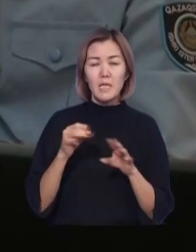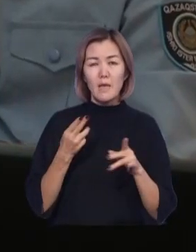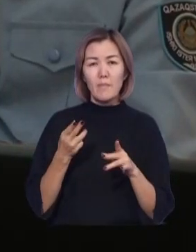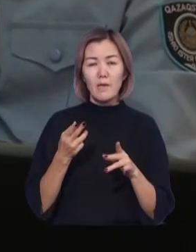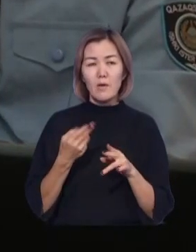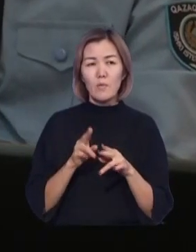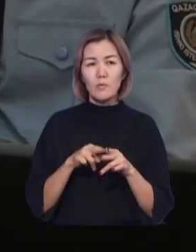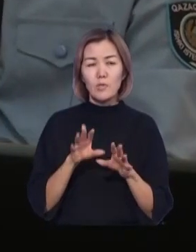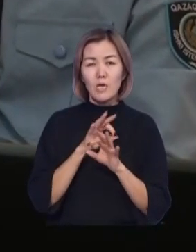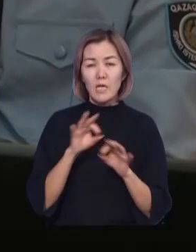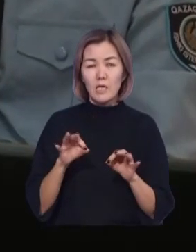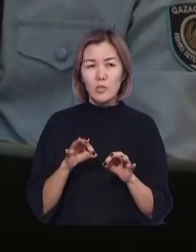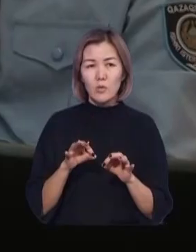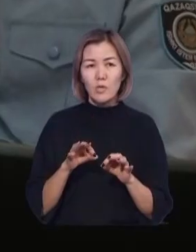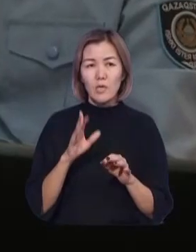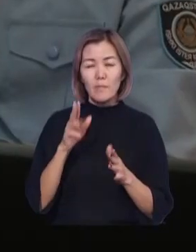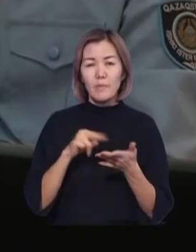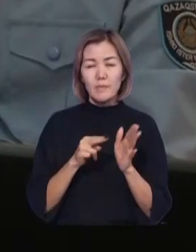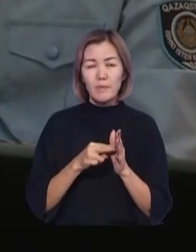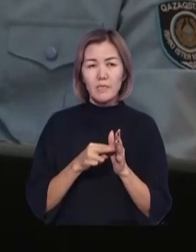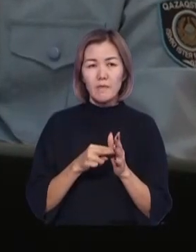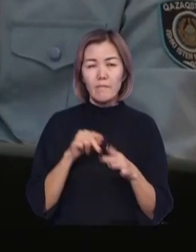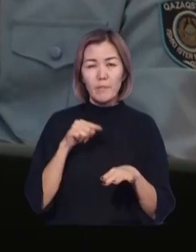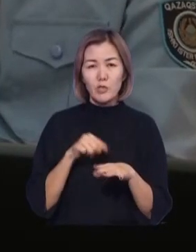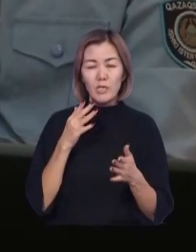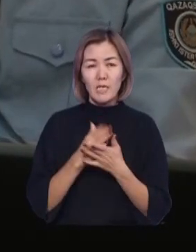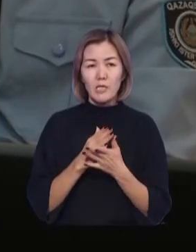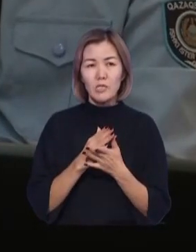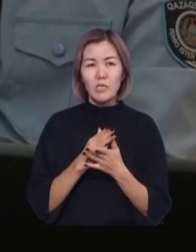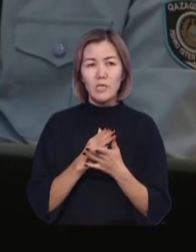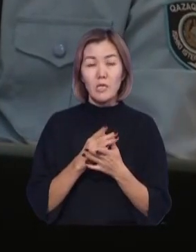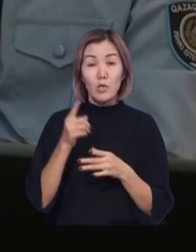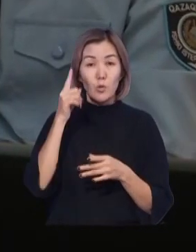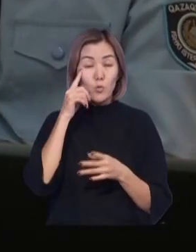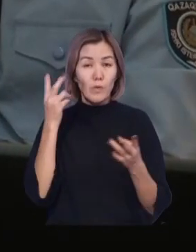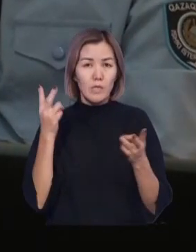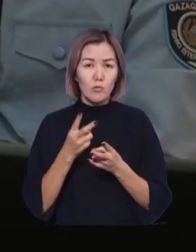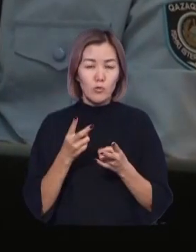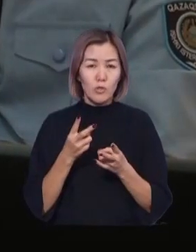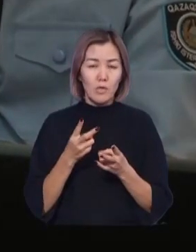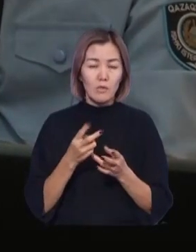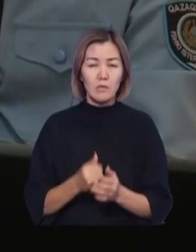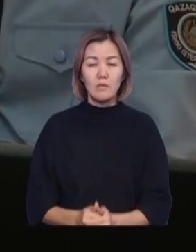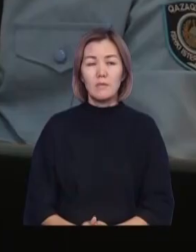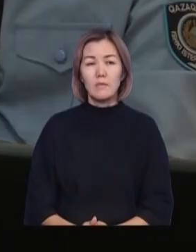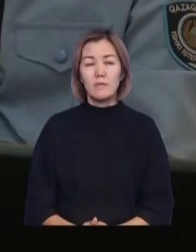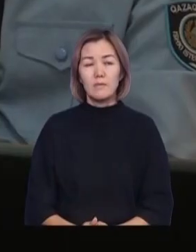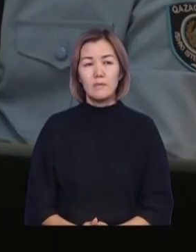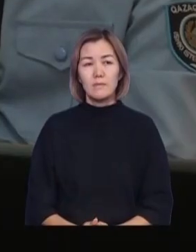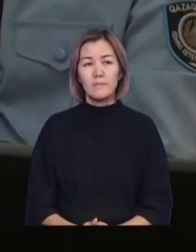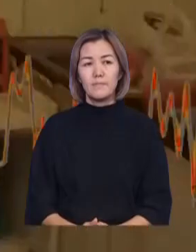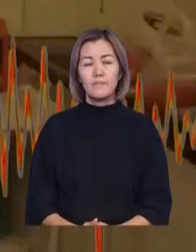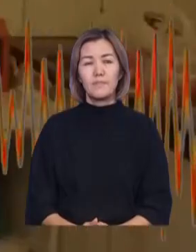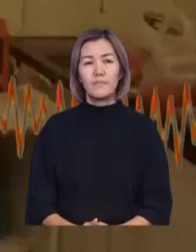выглядит очень хорошо и перспективы весьма впечатляющие то людям стоит уже в тот момент усомниться в этом